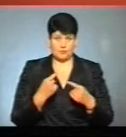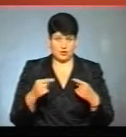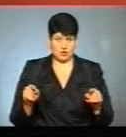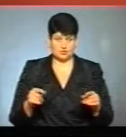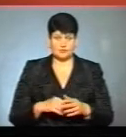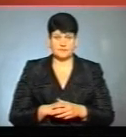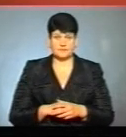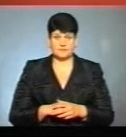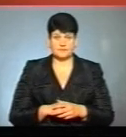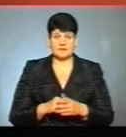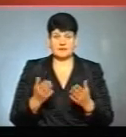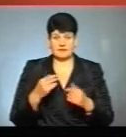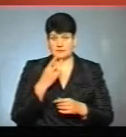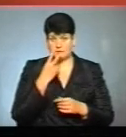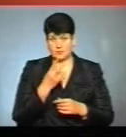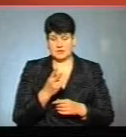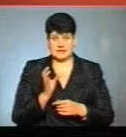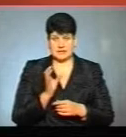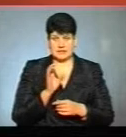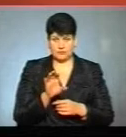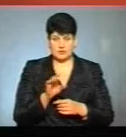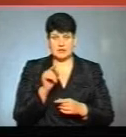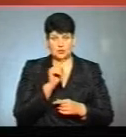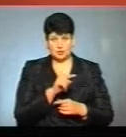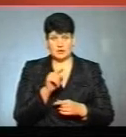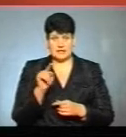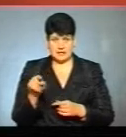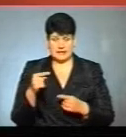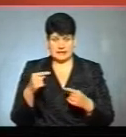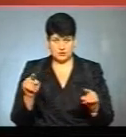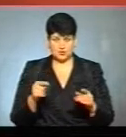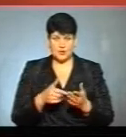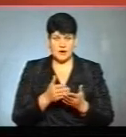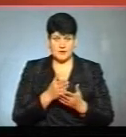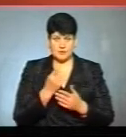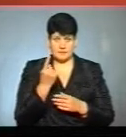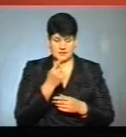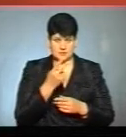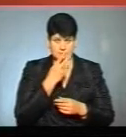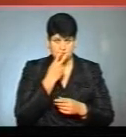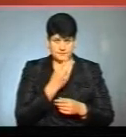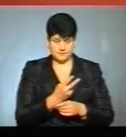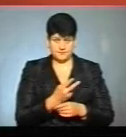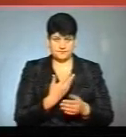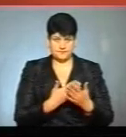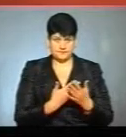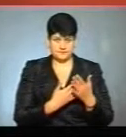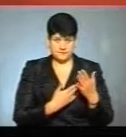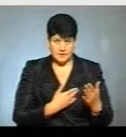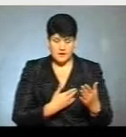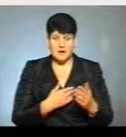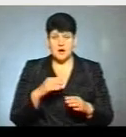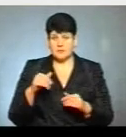по-іншому. Давайте ми подивимося на одну та іншу карту. Давайте нам спочатку перший варіант перспективного плану, а